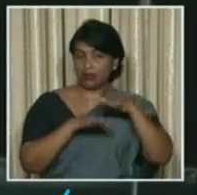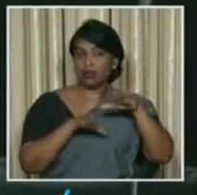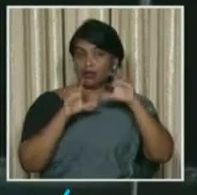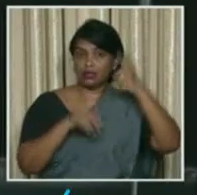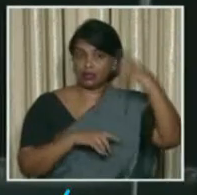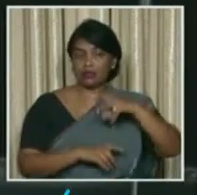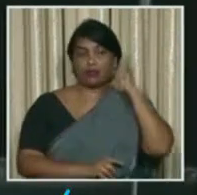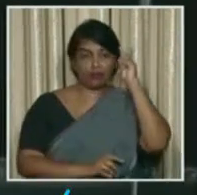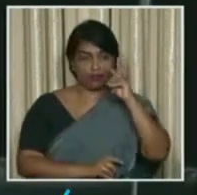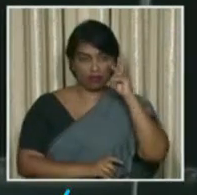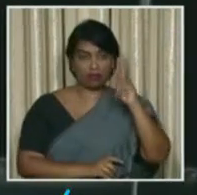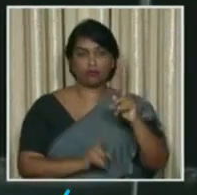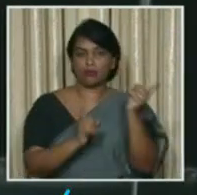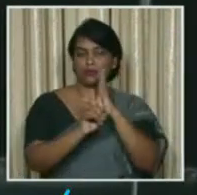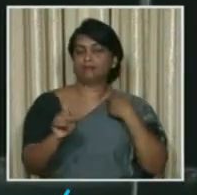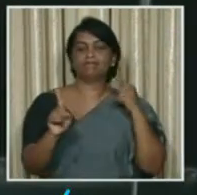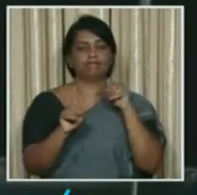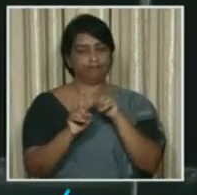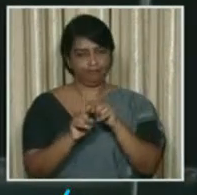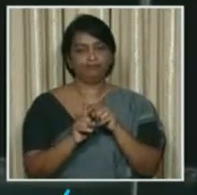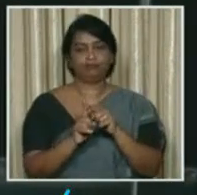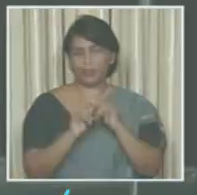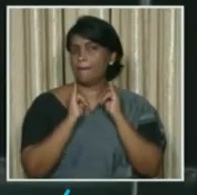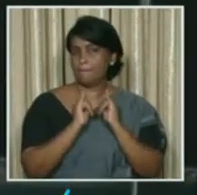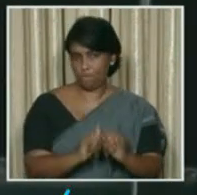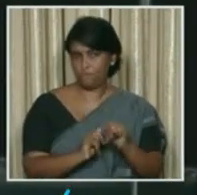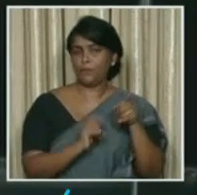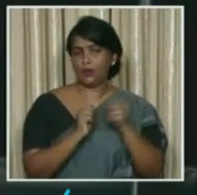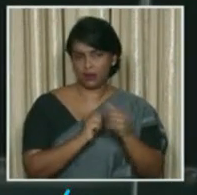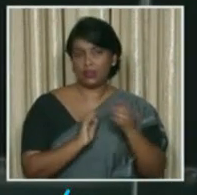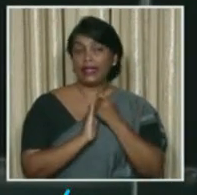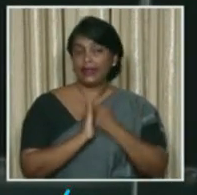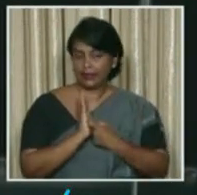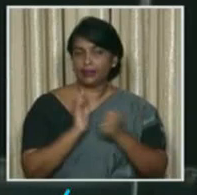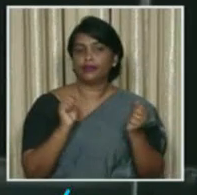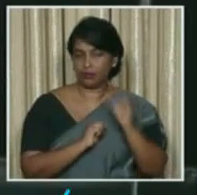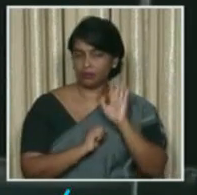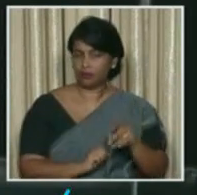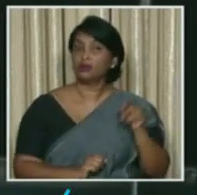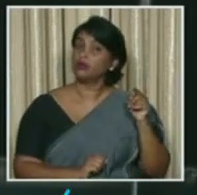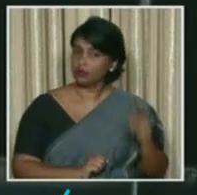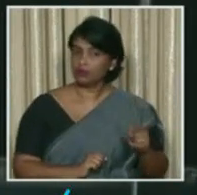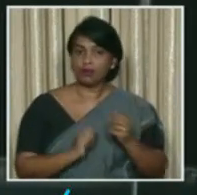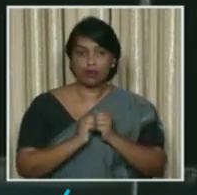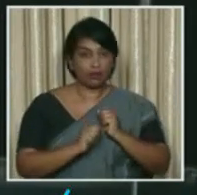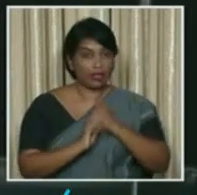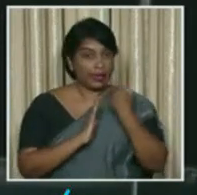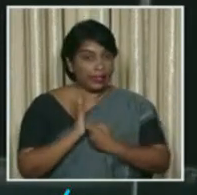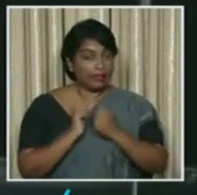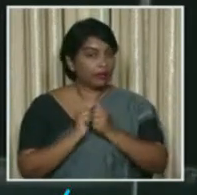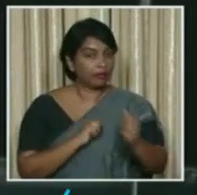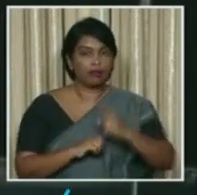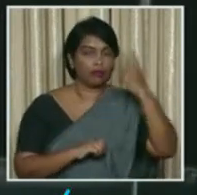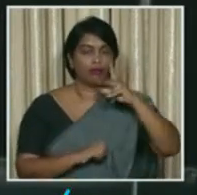සහකාර කළමනාකාරීවරයා ඍජුව මැදිහත් වෙලා තියෙනවා. ඒක සිදු නොවිය යුතු කටයුත්තක්. මේ නිසා නීතිමය ක්‍රියාමාර්ගයක් තියෙනවා ගන්නට. ඒක ගන්නේ නැතුව අදාළ